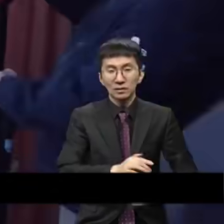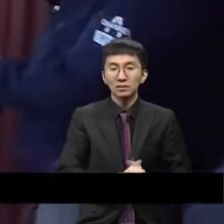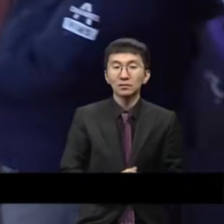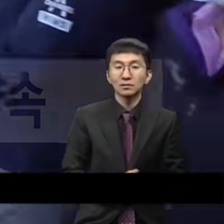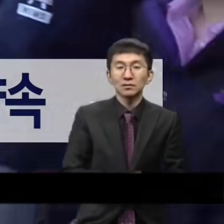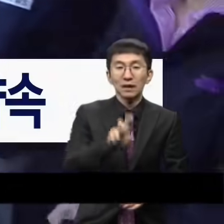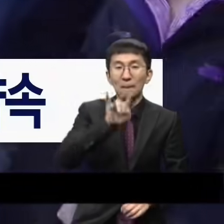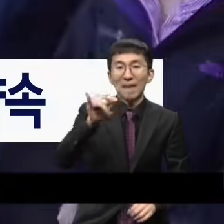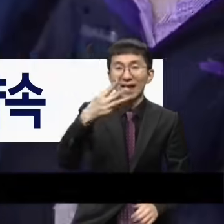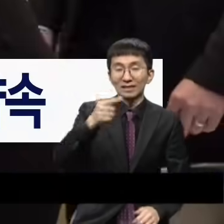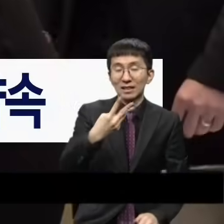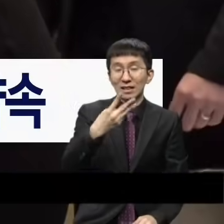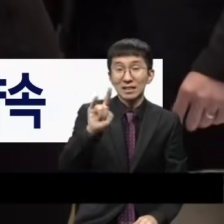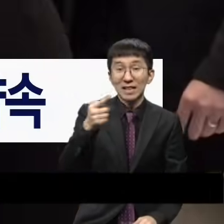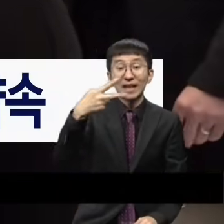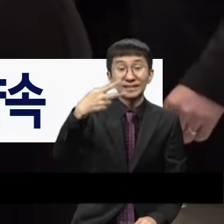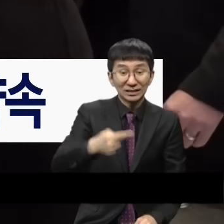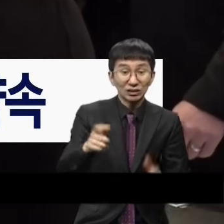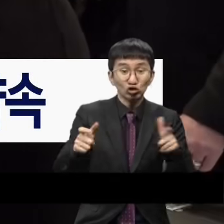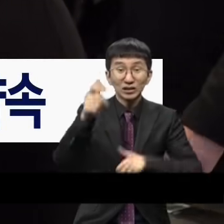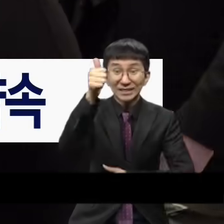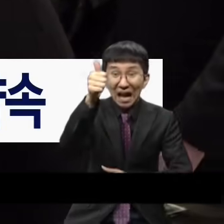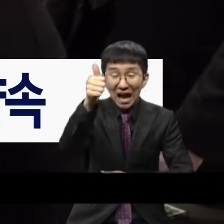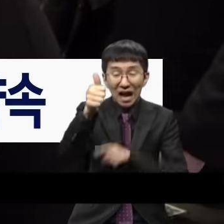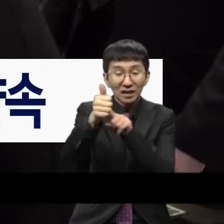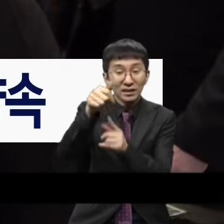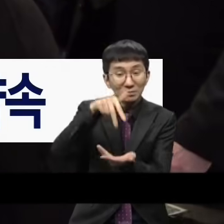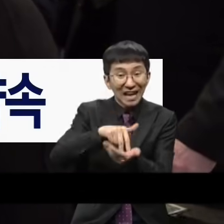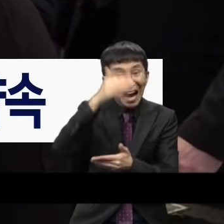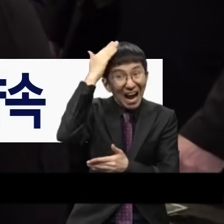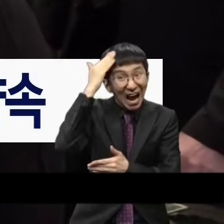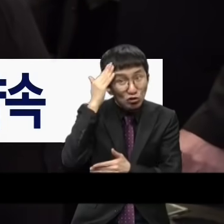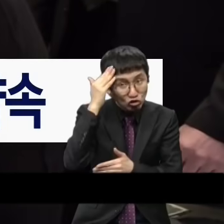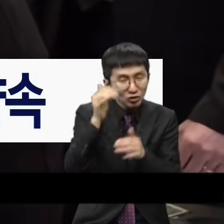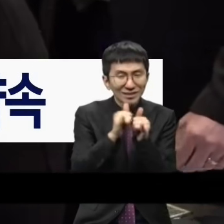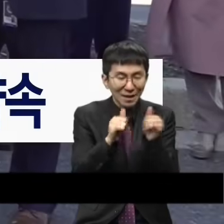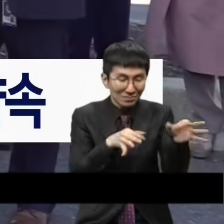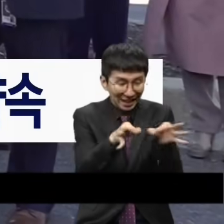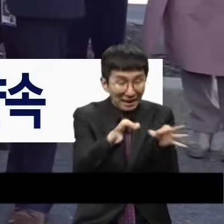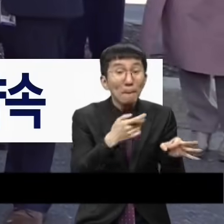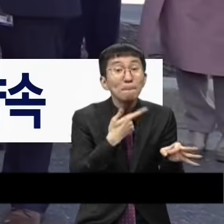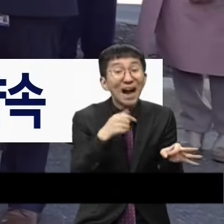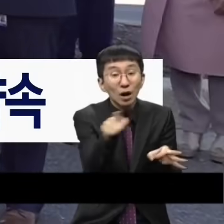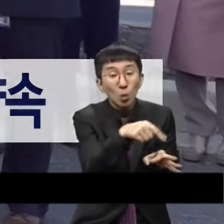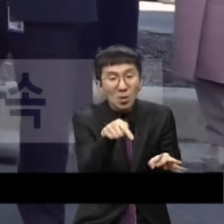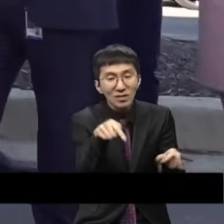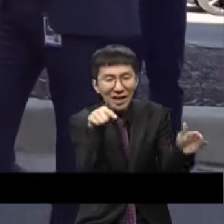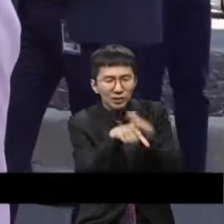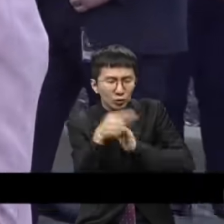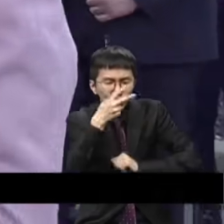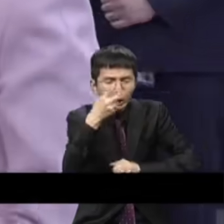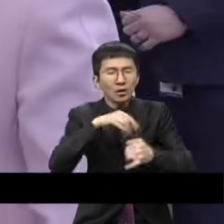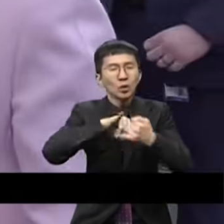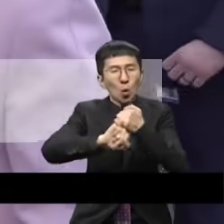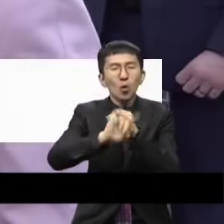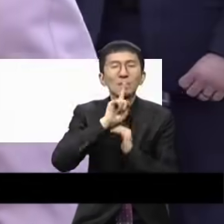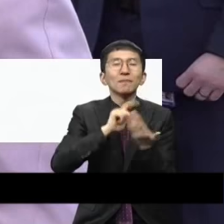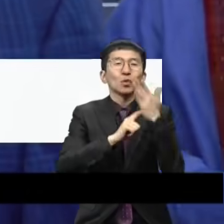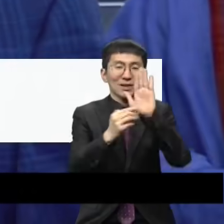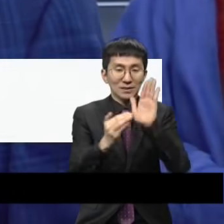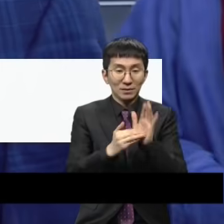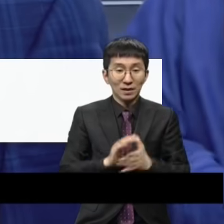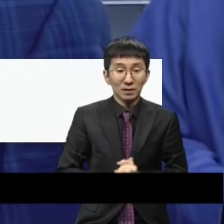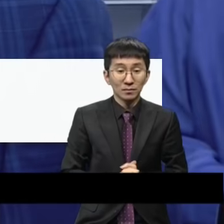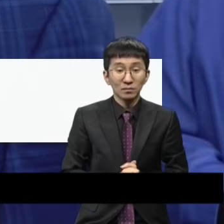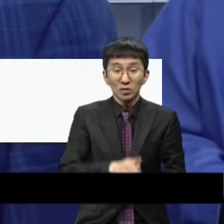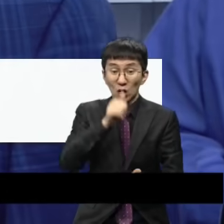메릴랜드 주지사 부부는 한국계 상인들이 밀집한 지역에 나서 순찰 강화를 약속했습니다. Try to make do some real